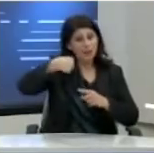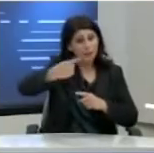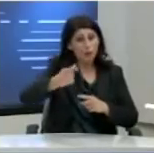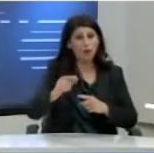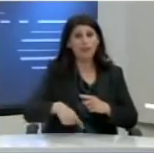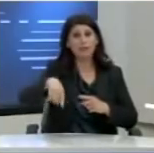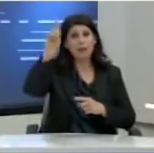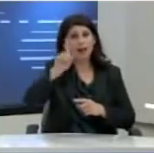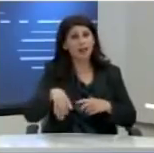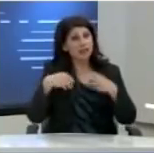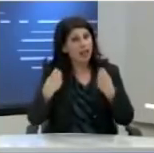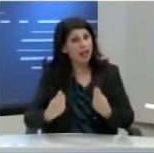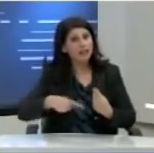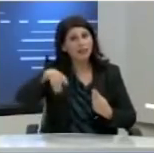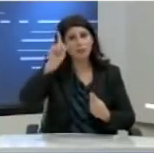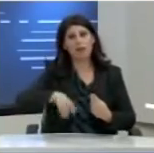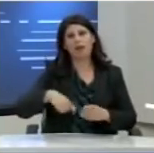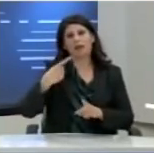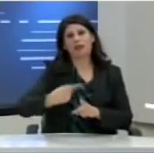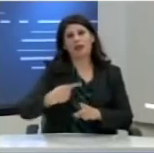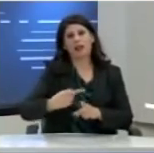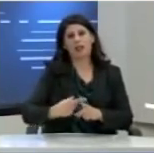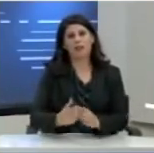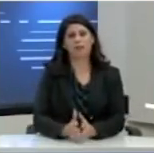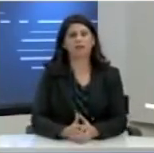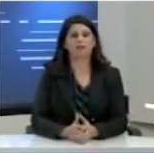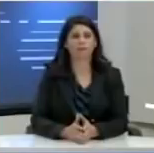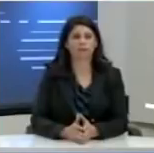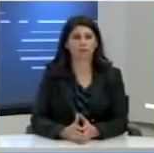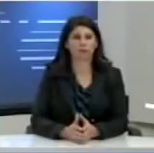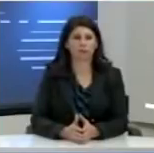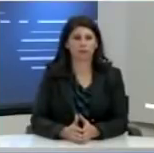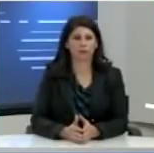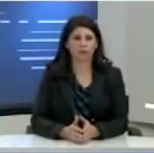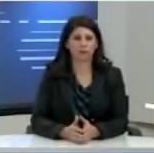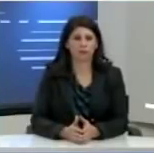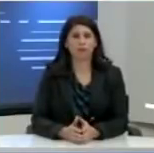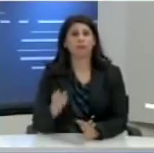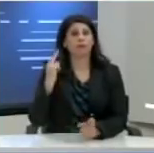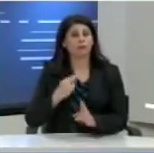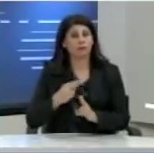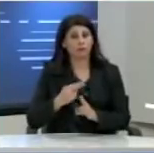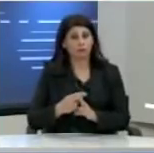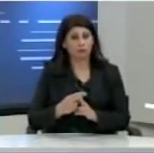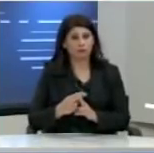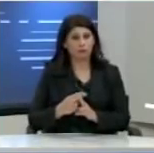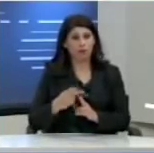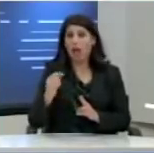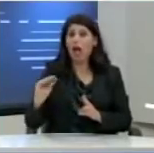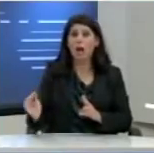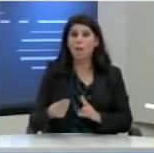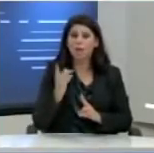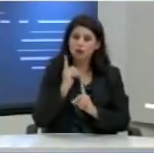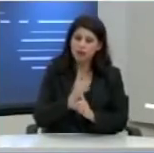καλύτερης μέρας για την πατρίδα μας. Και το κυριότερο προέκυψαν από συγκεκριμένο σχεδιασμό